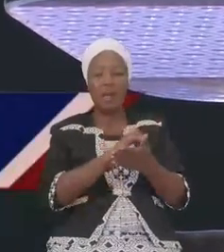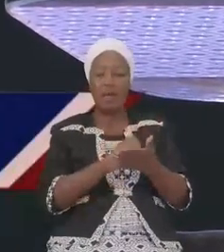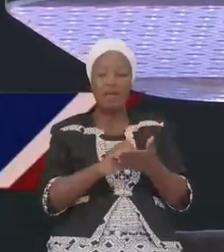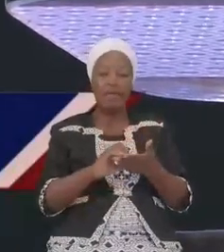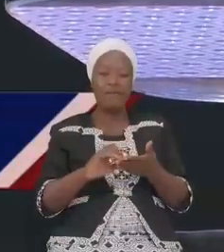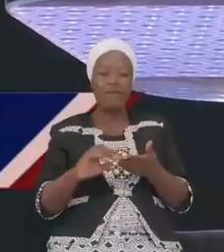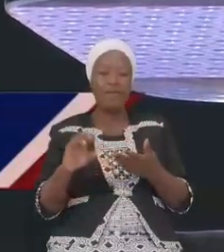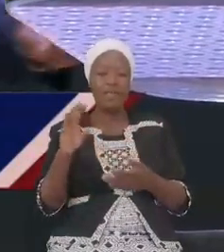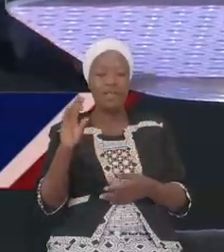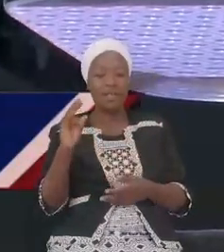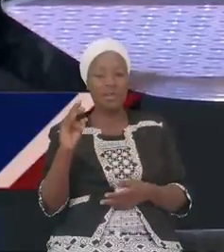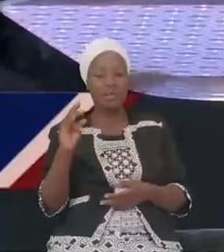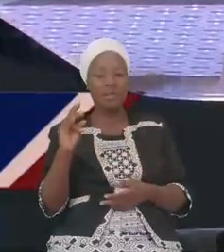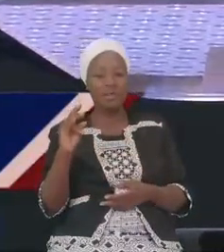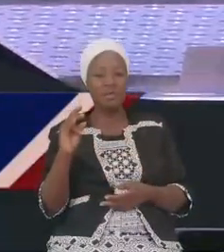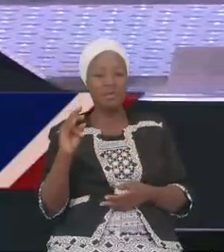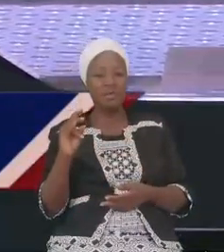Jean 14, verset 17.